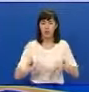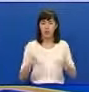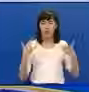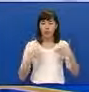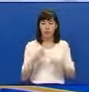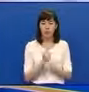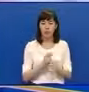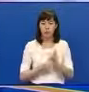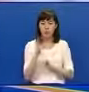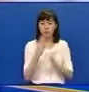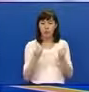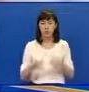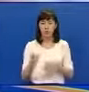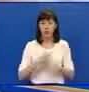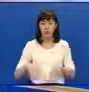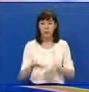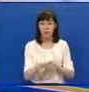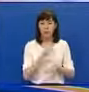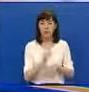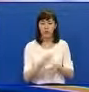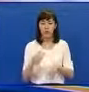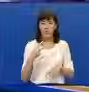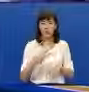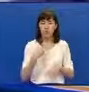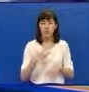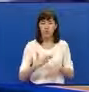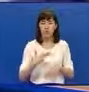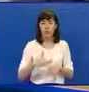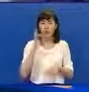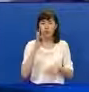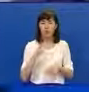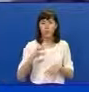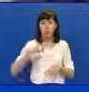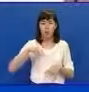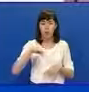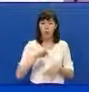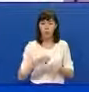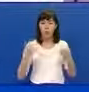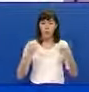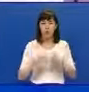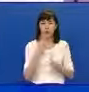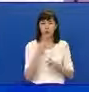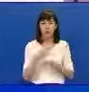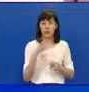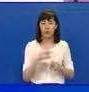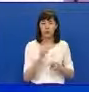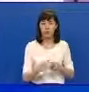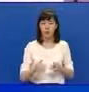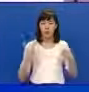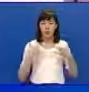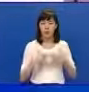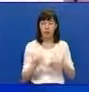қосылған болатын. Қазір республика халқының 23% теледидарды Отау ТВ желісі арқылы тамашалайды. Әрбір төртінші тұрғын